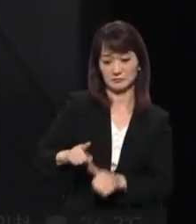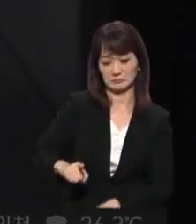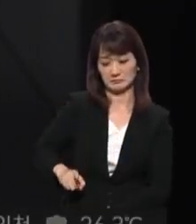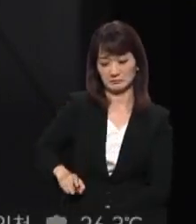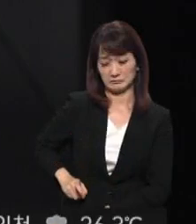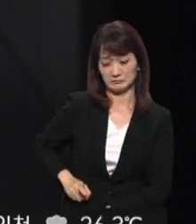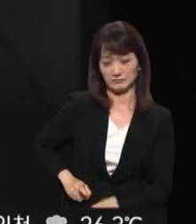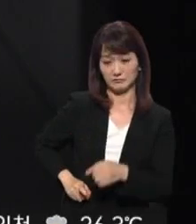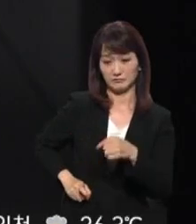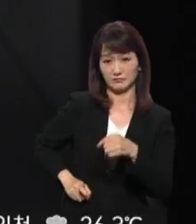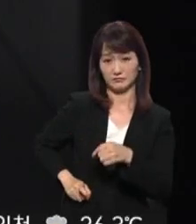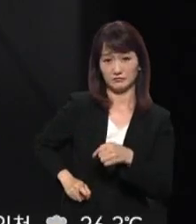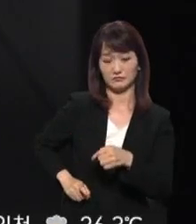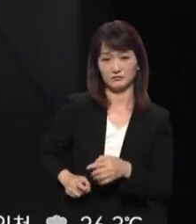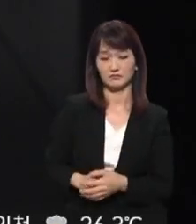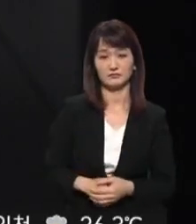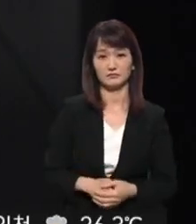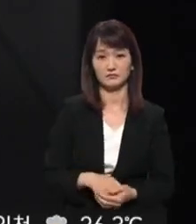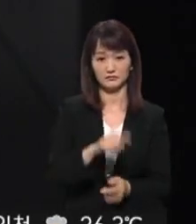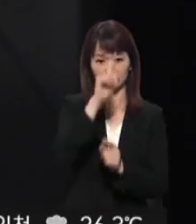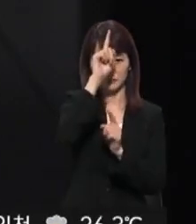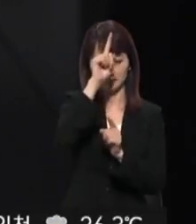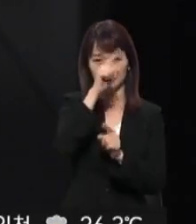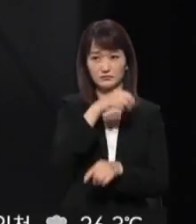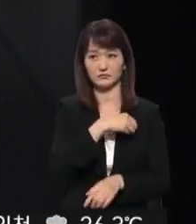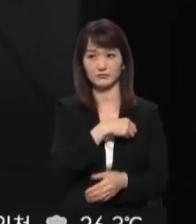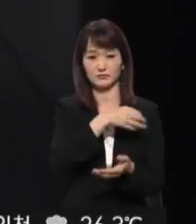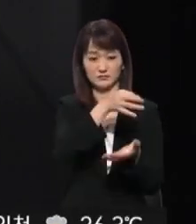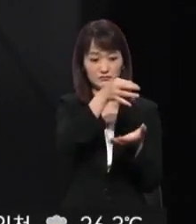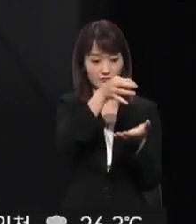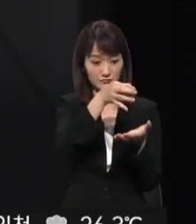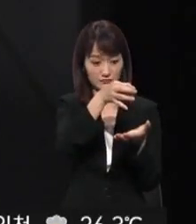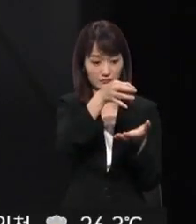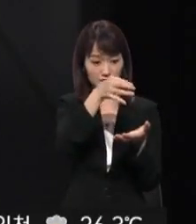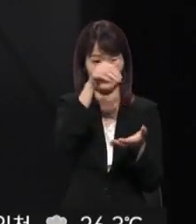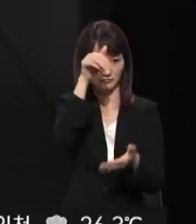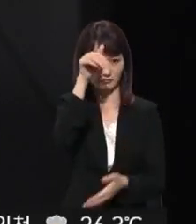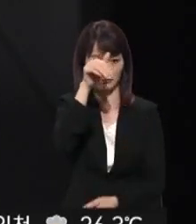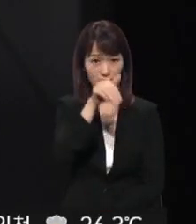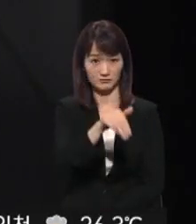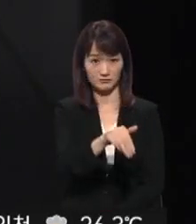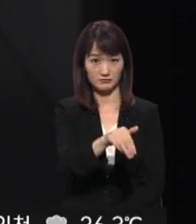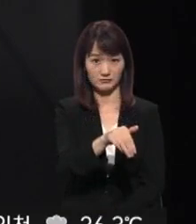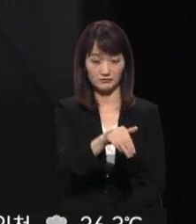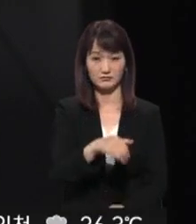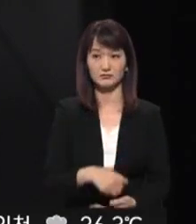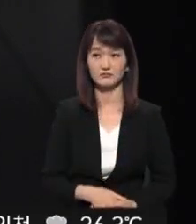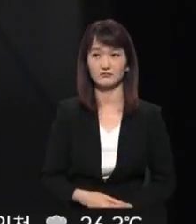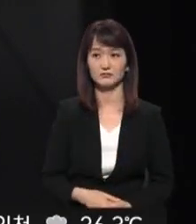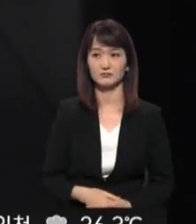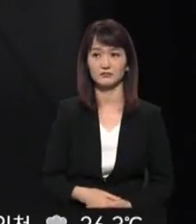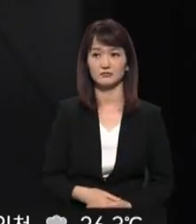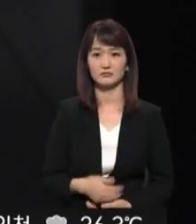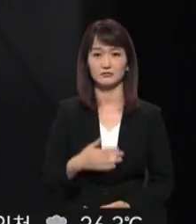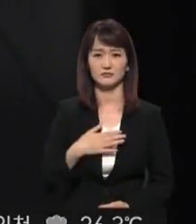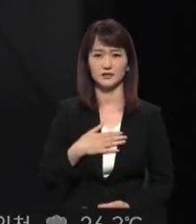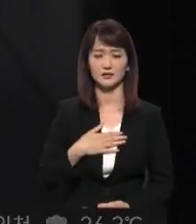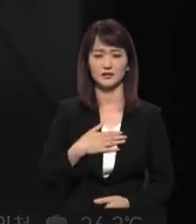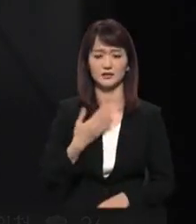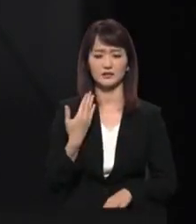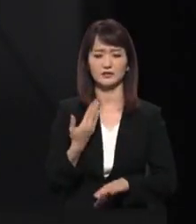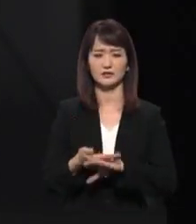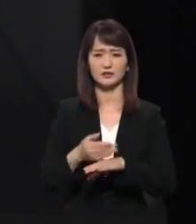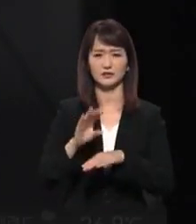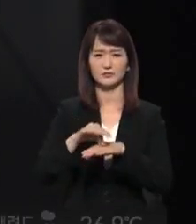사실은 어떻게 보면 이제 명 원의 값어치 랄까요 그런걸 떨어트린 면이 있는데 저 여러 방송에서 그 말씀을 드렸어요 나는